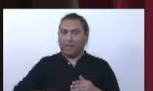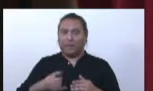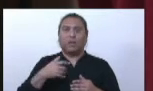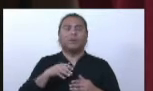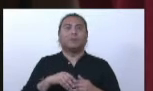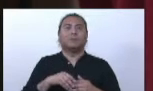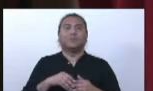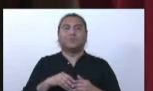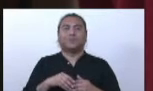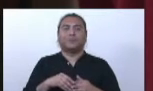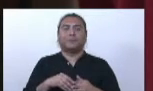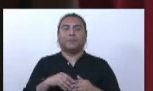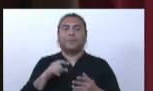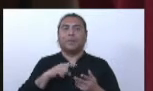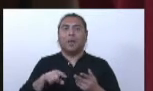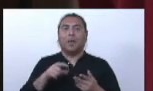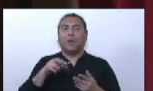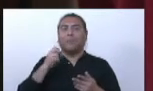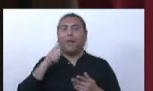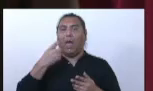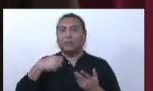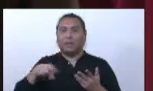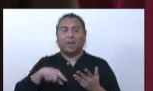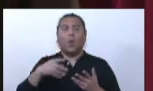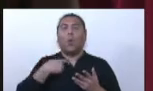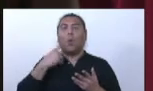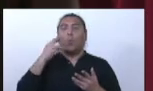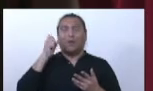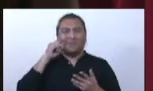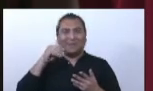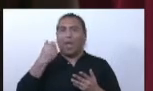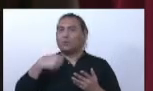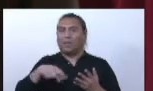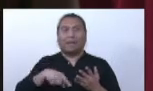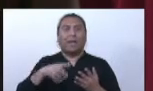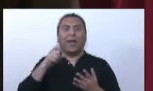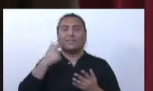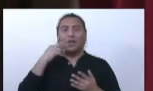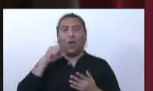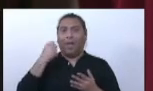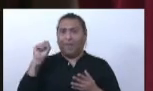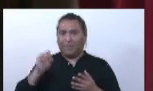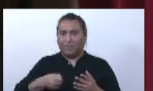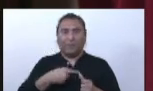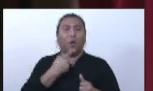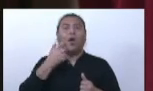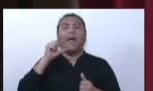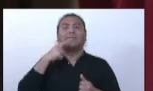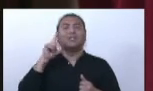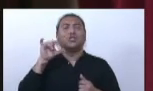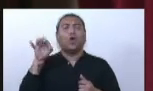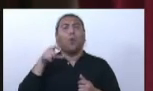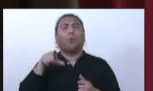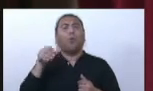Senadora Blas, afirmativo. Brayat Pocar ausente, Bullrich ausente, Caserio afirmativo. Senador Castillo, su voto.